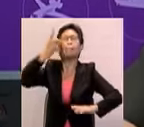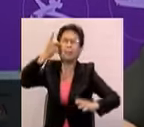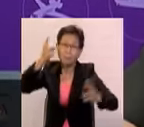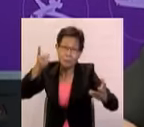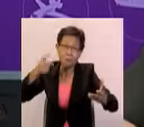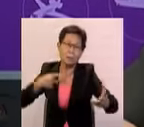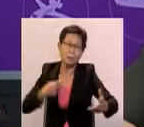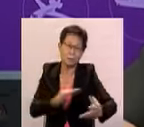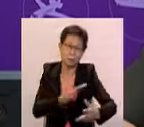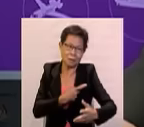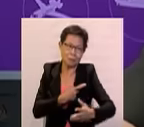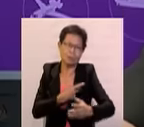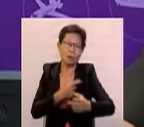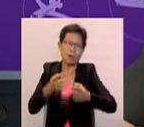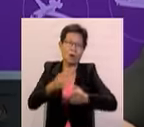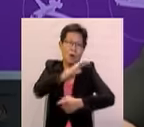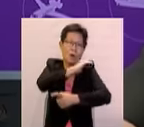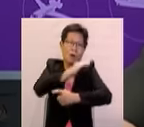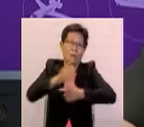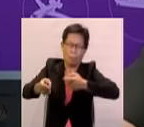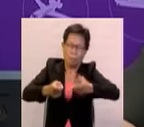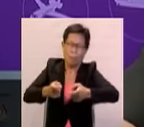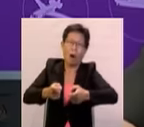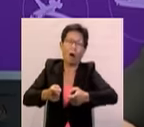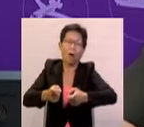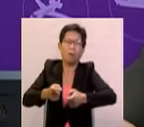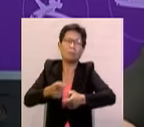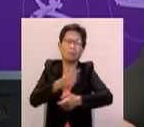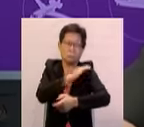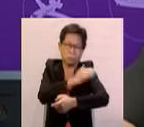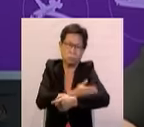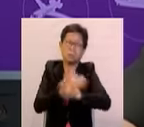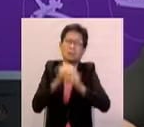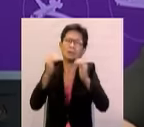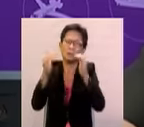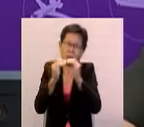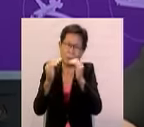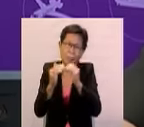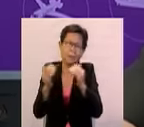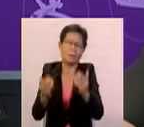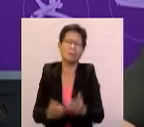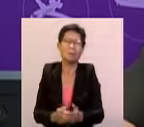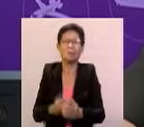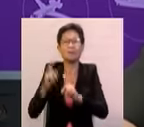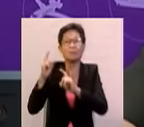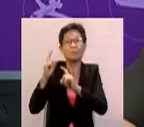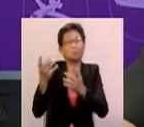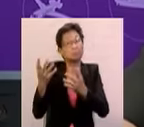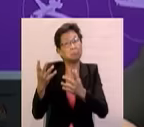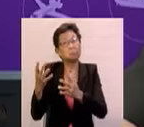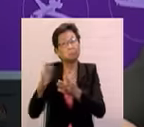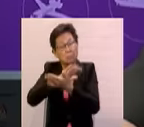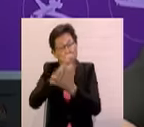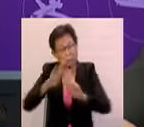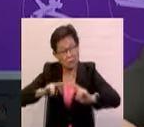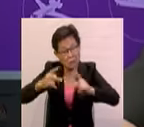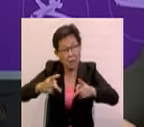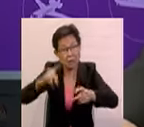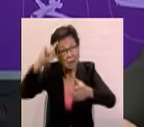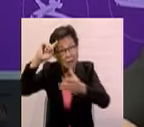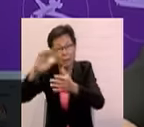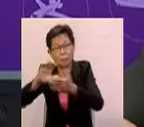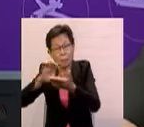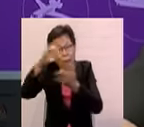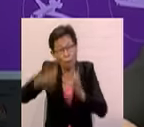ada satu perlahan kuasa yang cukup stabil, yang cukup aman. Dan sudah tentunya ini memberikan satu keyakinan kepada pelabur-pelabur